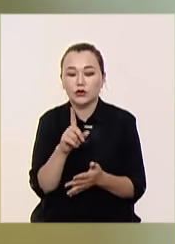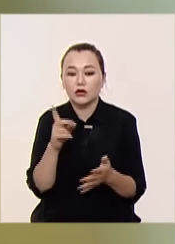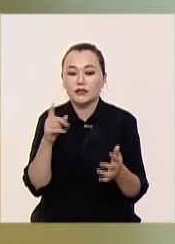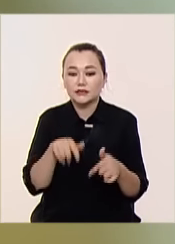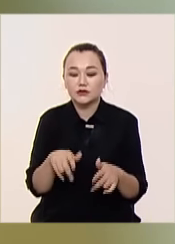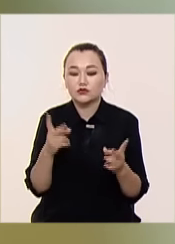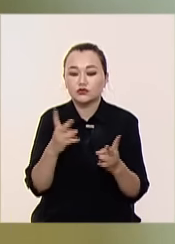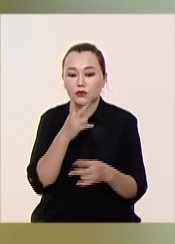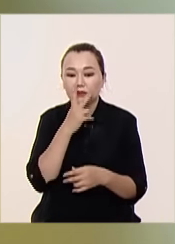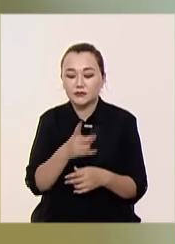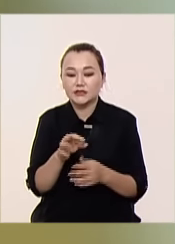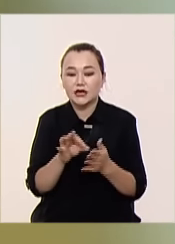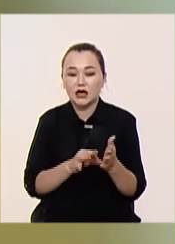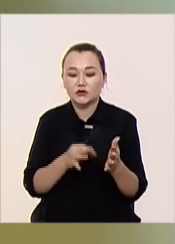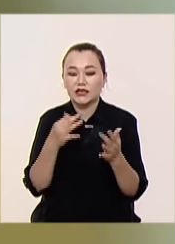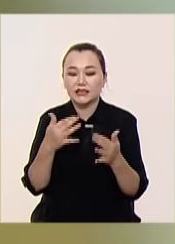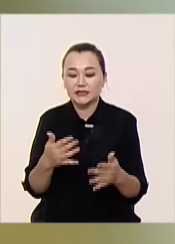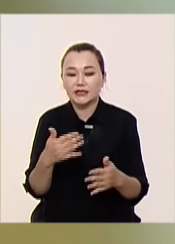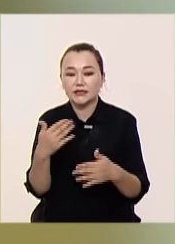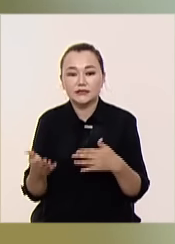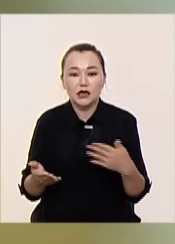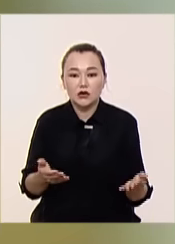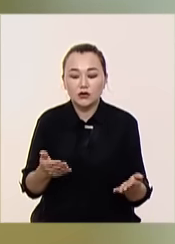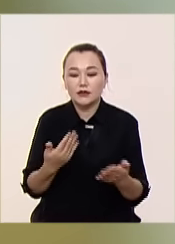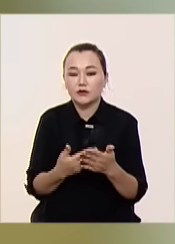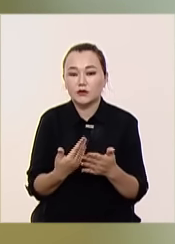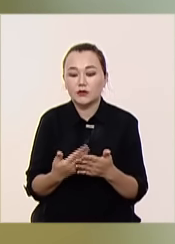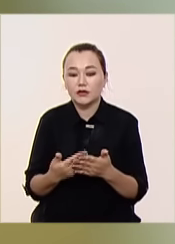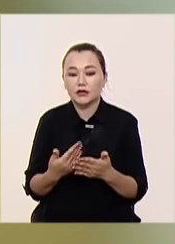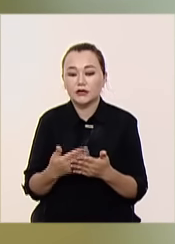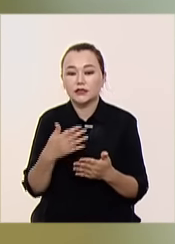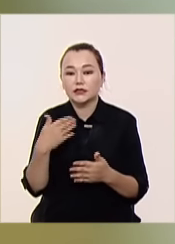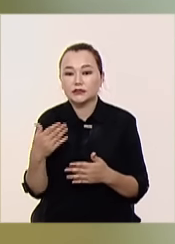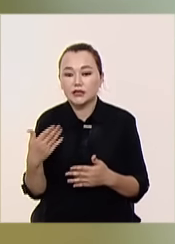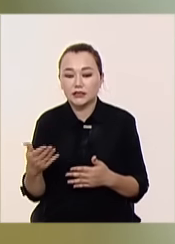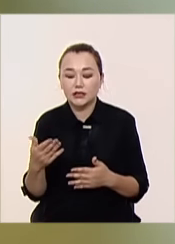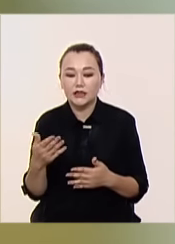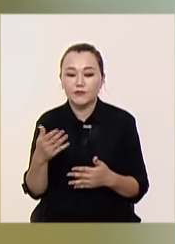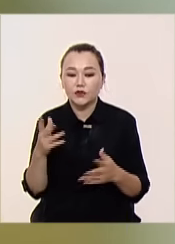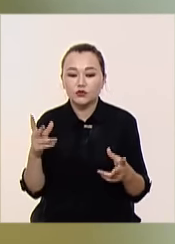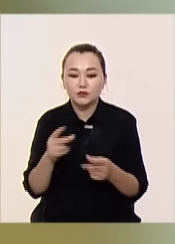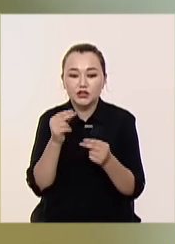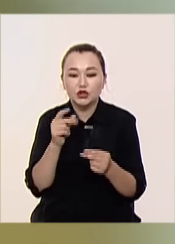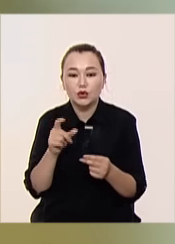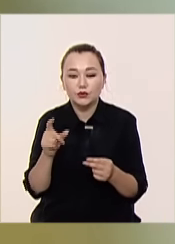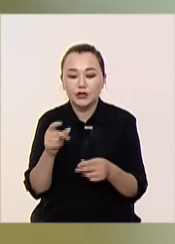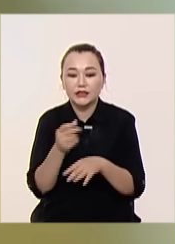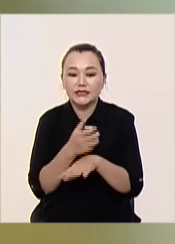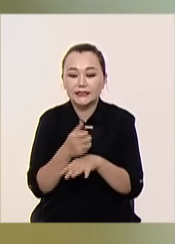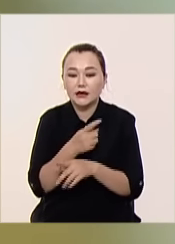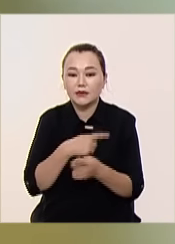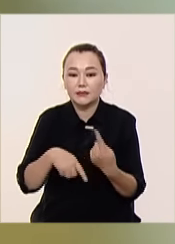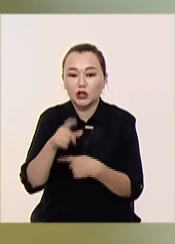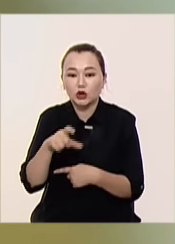нужно посмотреть сразу же с нескольких сторон. Нужно посмотреть со стороны успешных людей, успешных